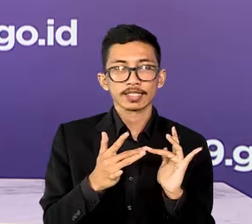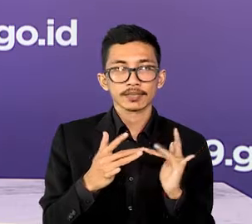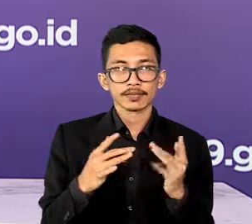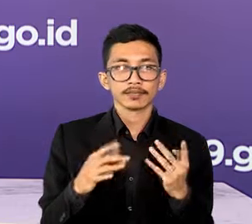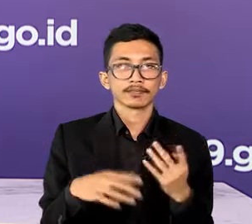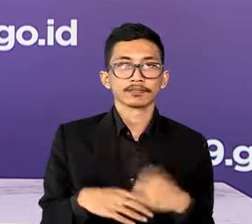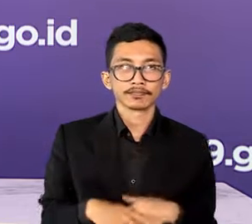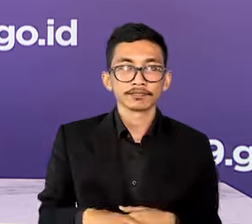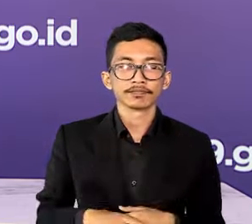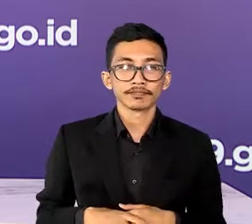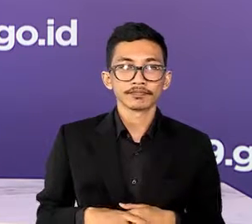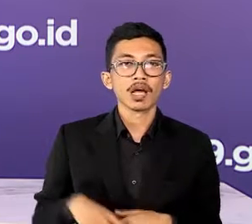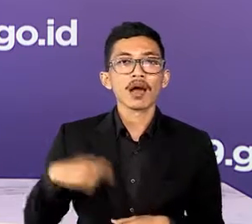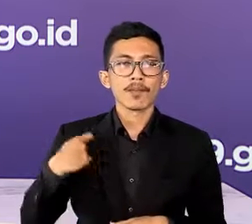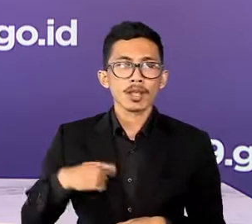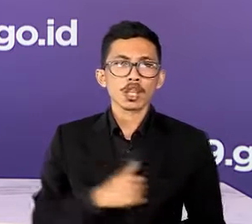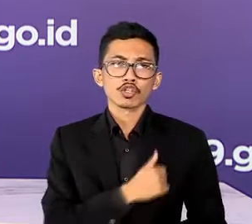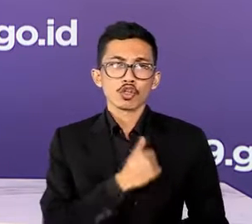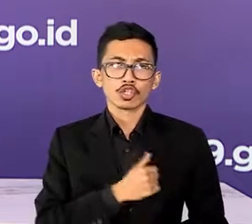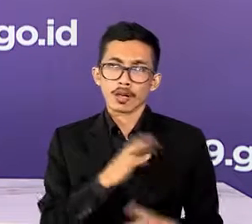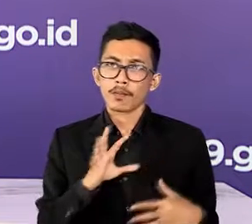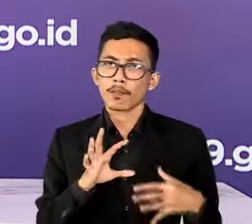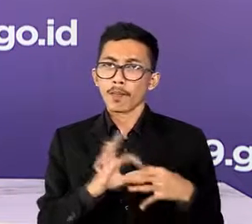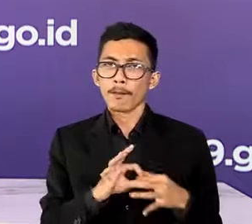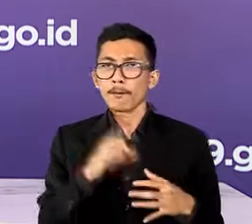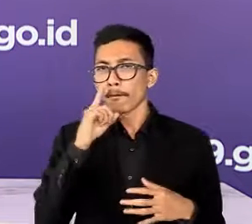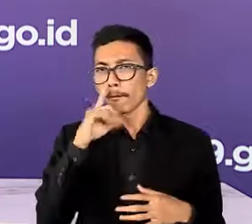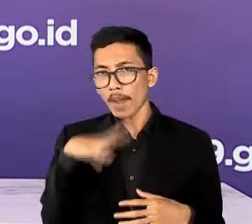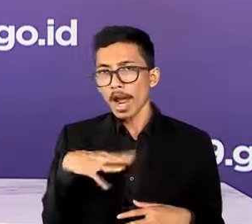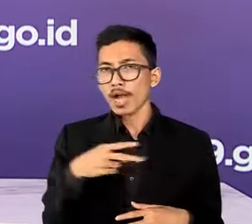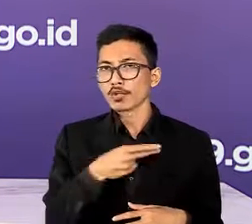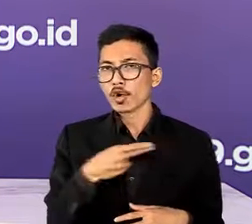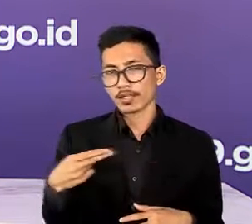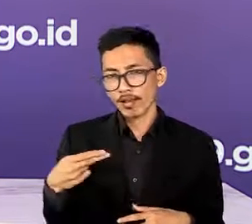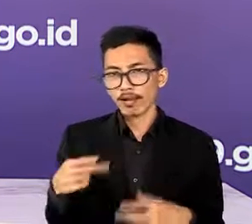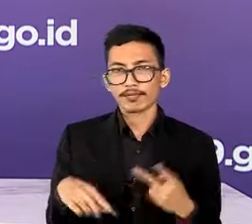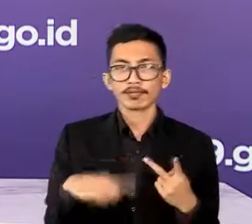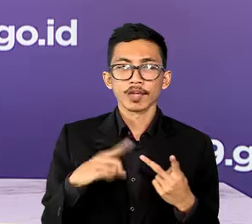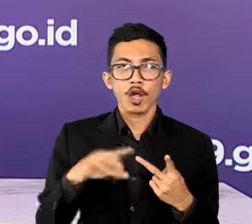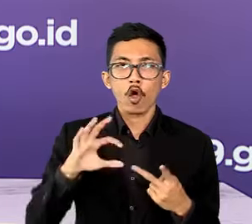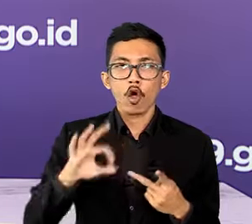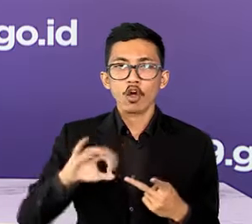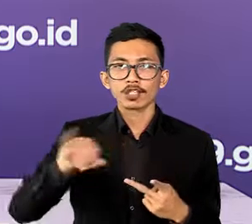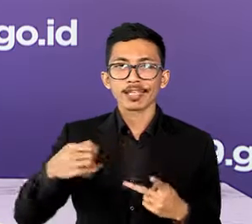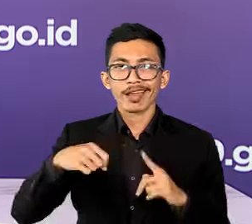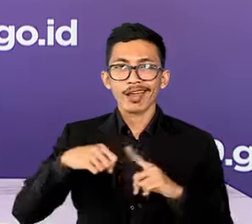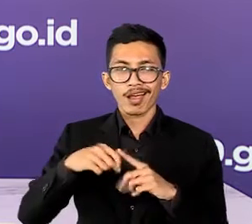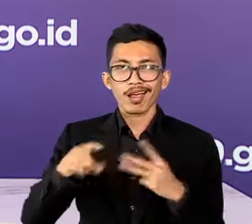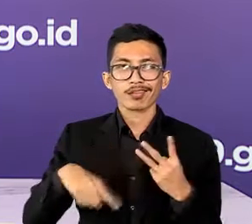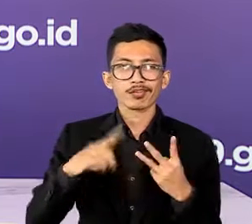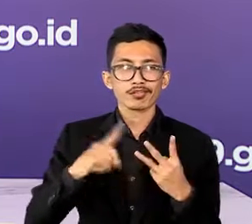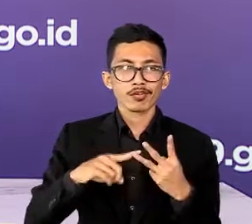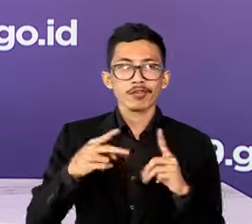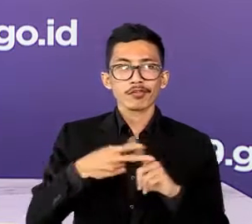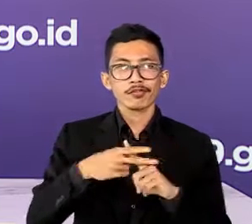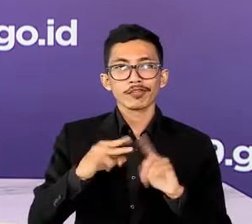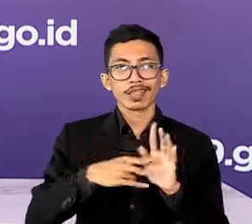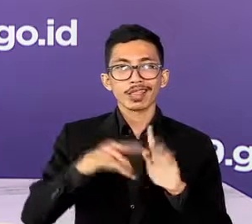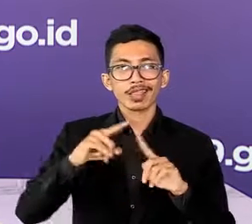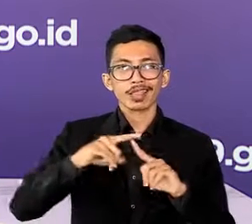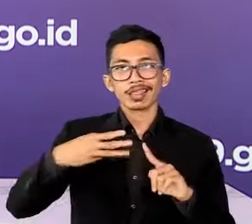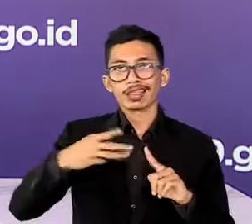Kementerian Sosial telah berkoordinasi dengan Bank Indonesia Otoritas Jasa Keuangan dan vintage Indonesia